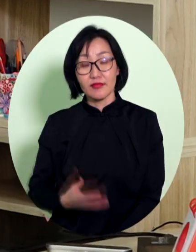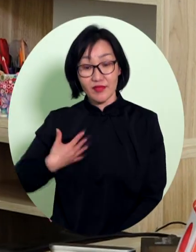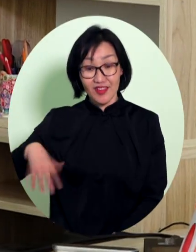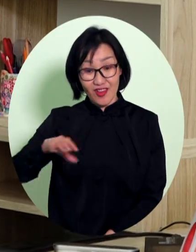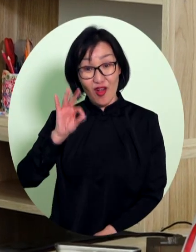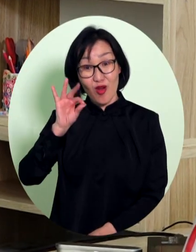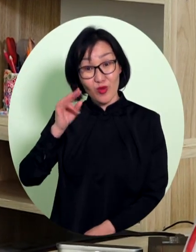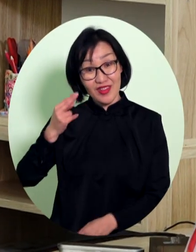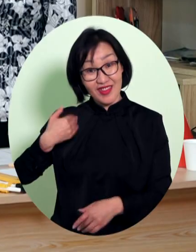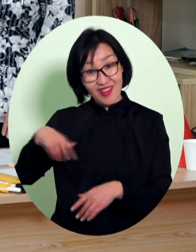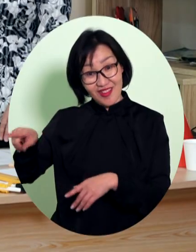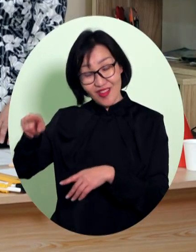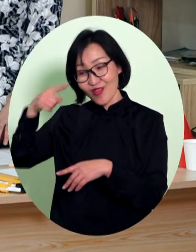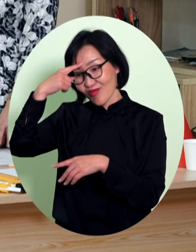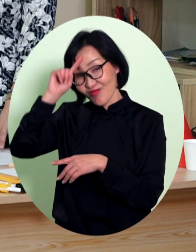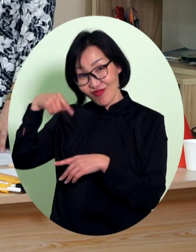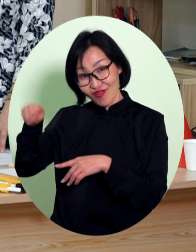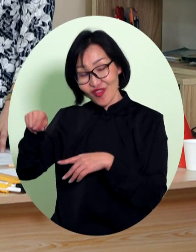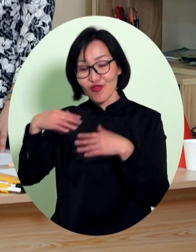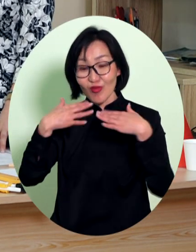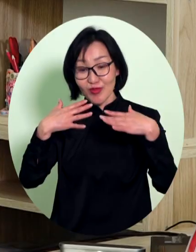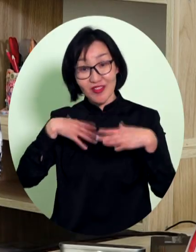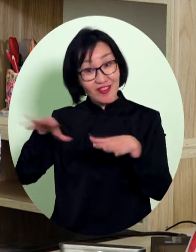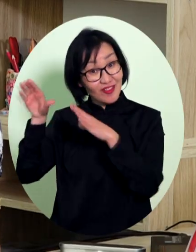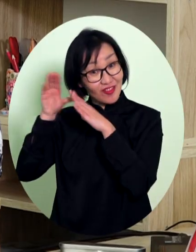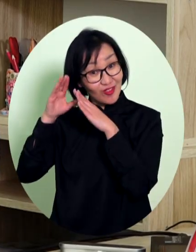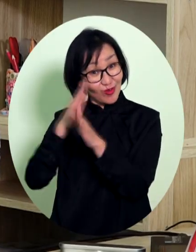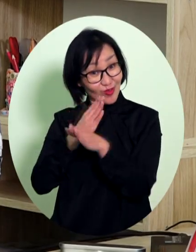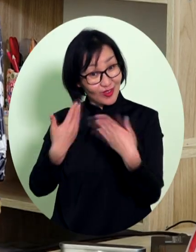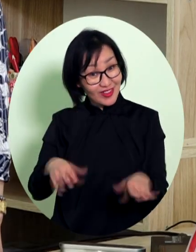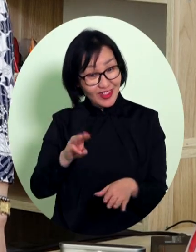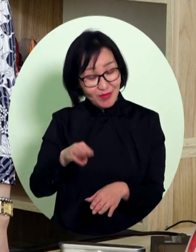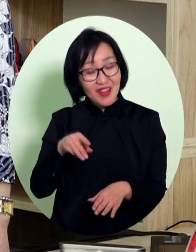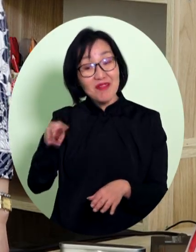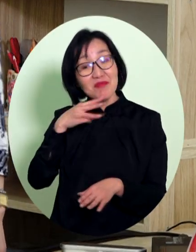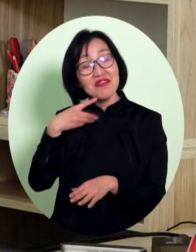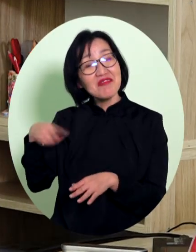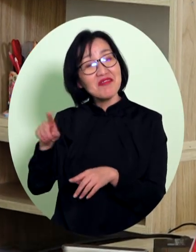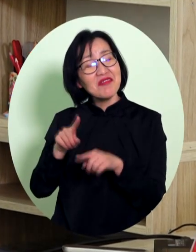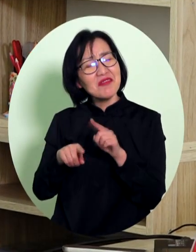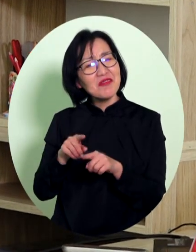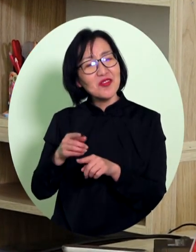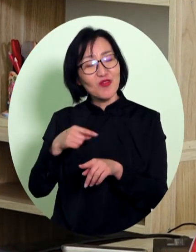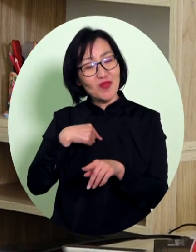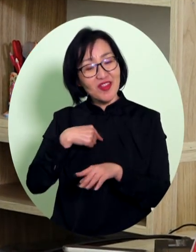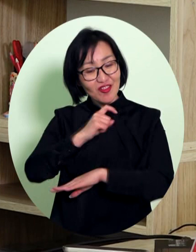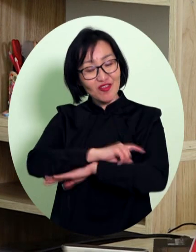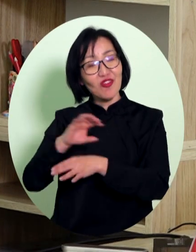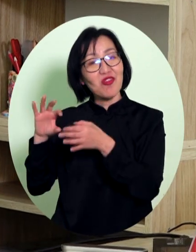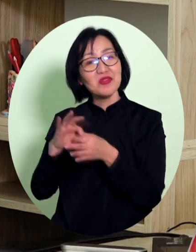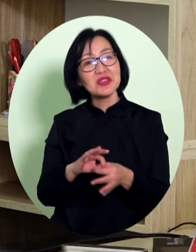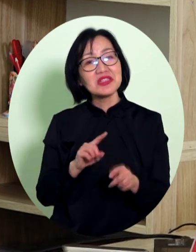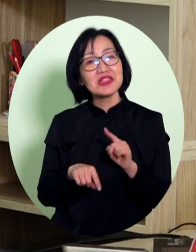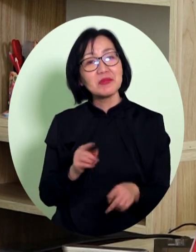Бид оюун дарын эмчийн зөвлөмж мэдээллийг сонслоо. Энэ мэдээлэлд бидний өмнө үүсэн ямар хичээл холбогдож байна